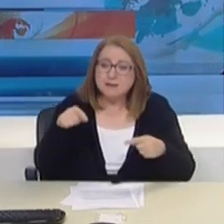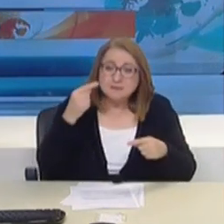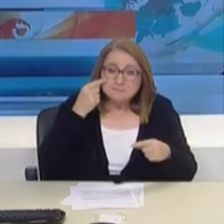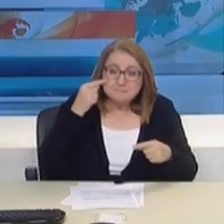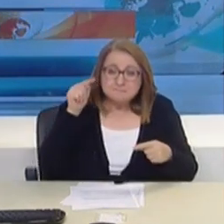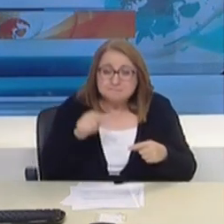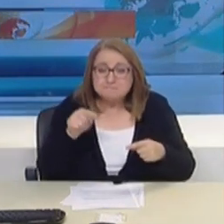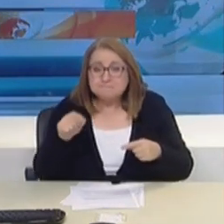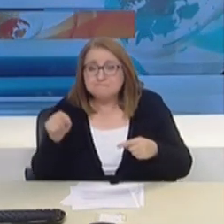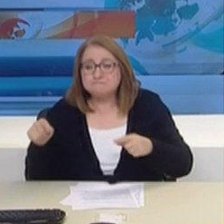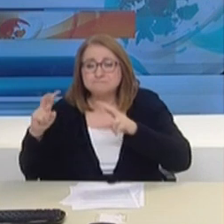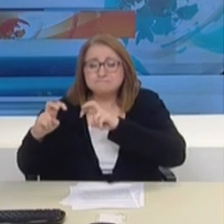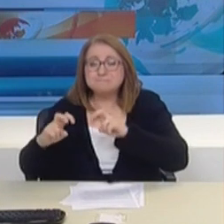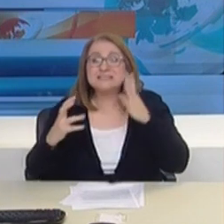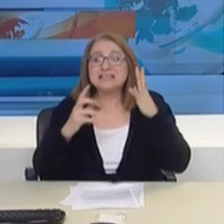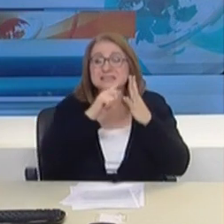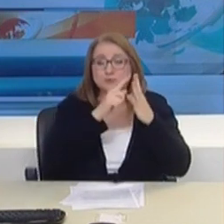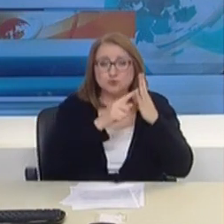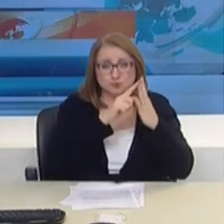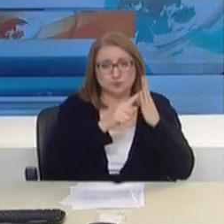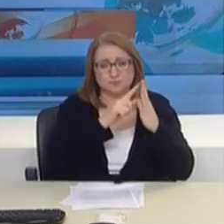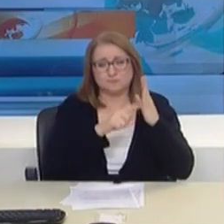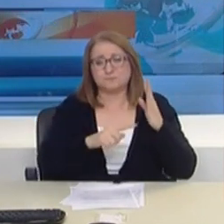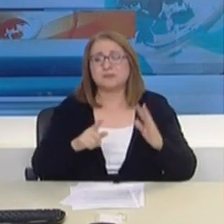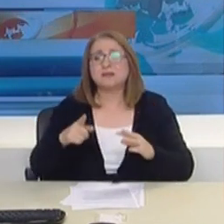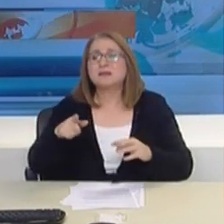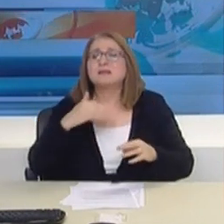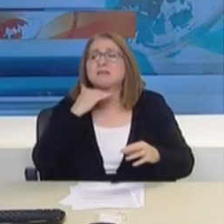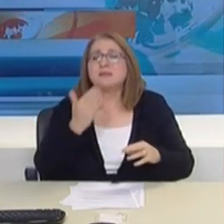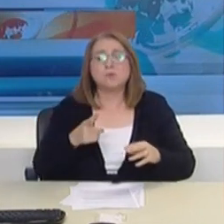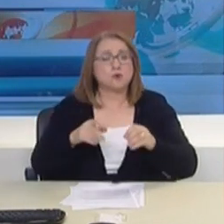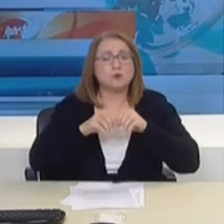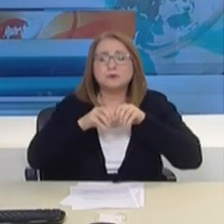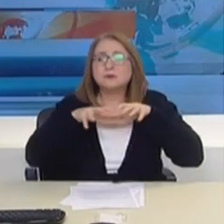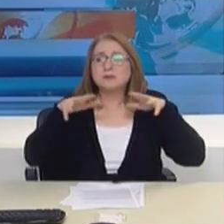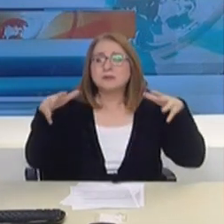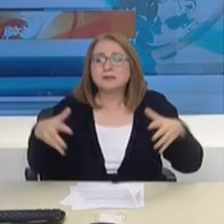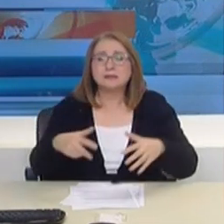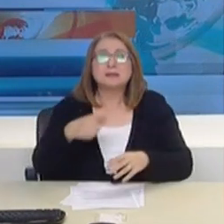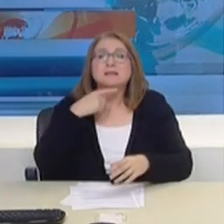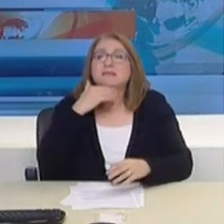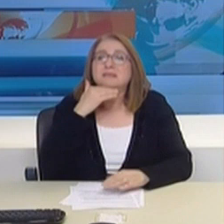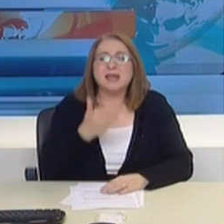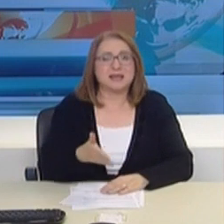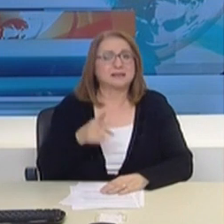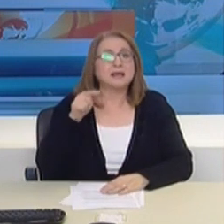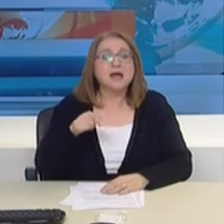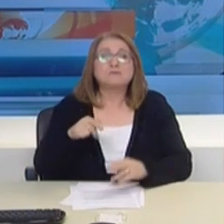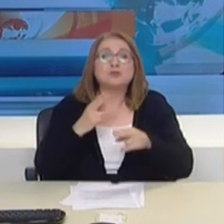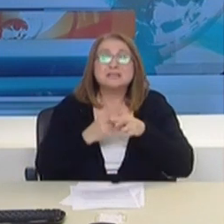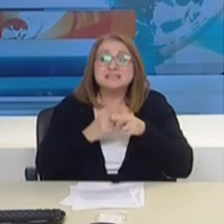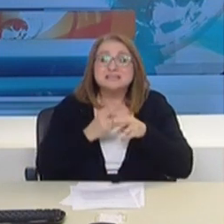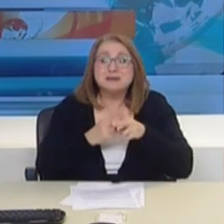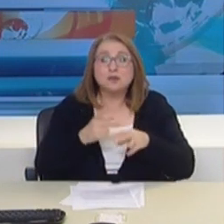είναι δυνατόν με τα μέχρι τώρα δεδομένα να πούμε με σιγουριά τι είναι καλύτερο. Αυτό που μπορούμε να πούμε με σιγουριά είναι ότι οι άνθρωποι οι οποίοι